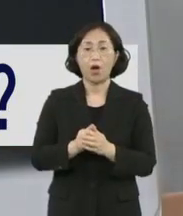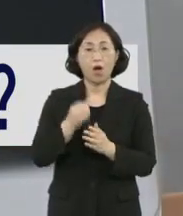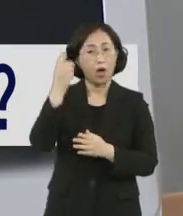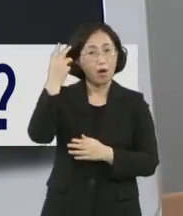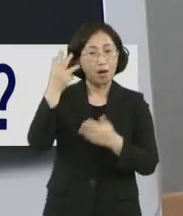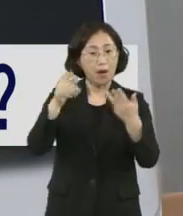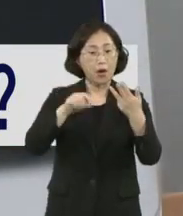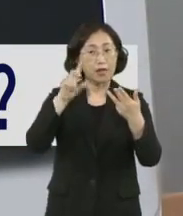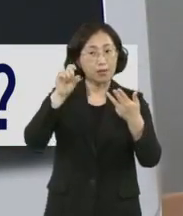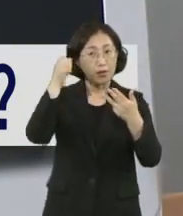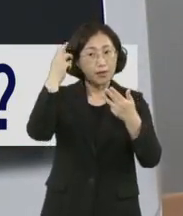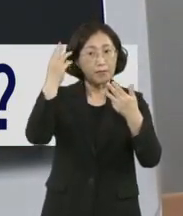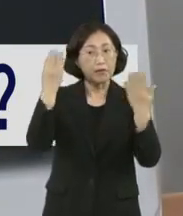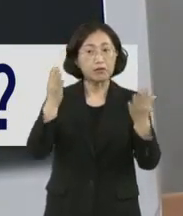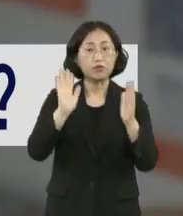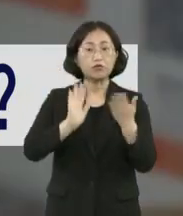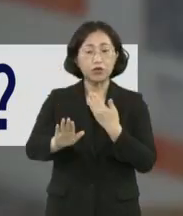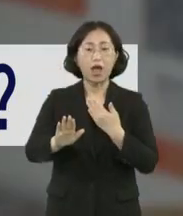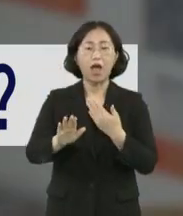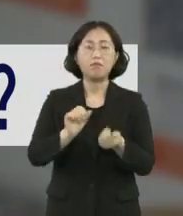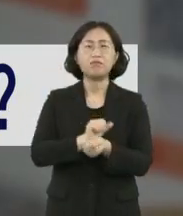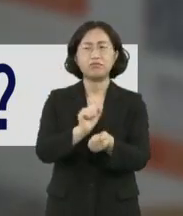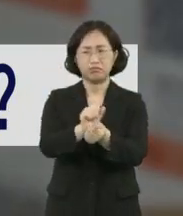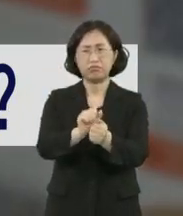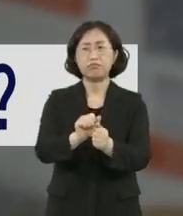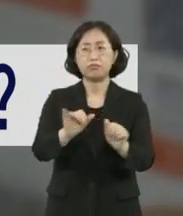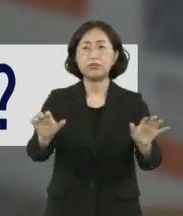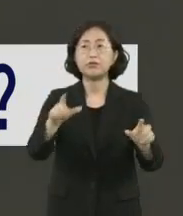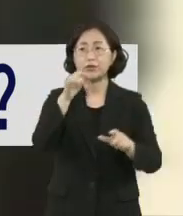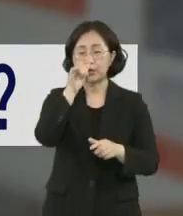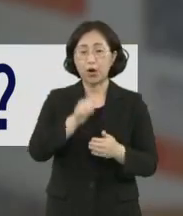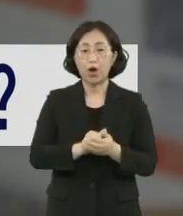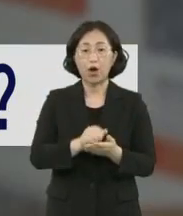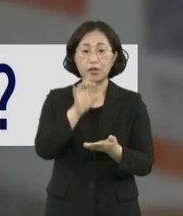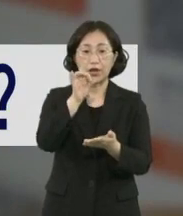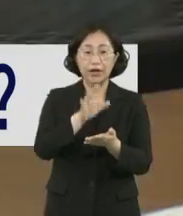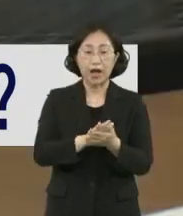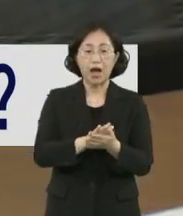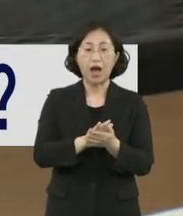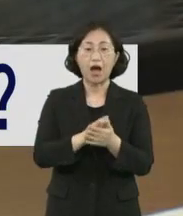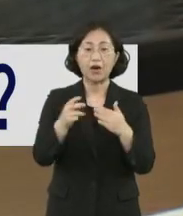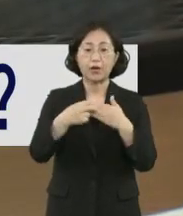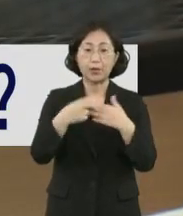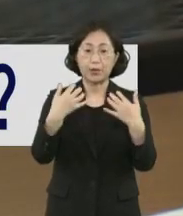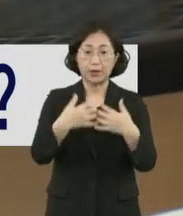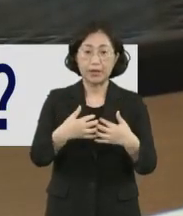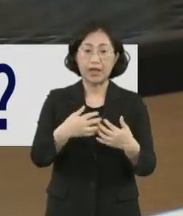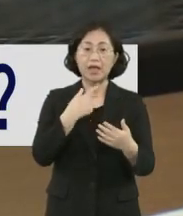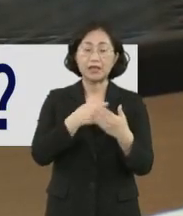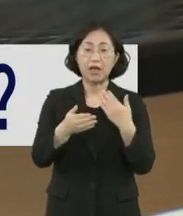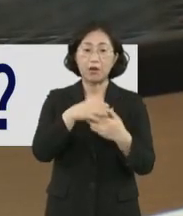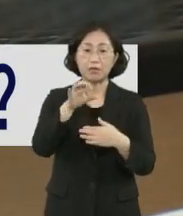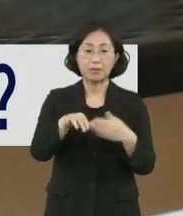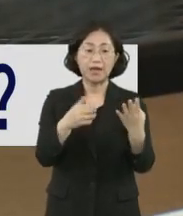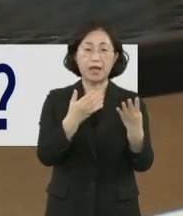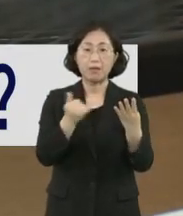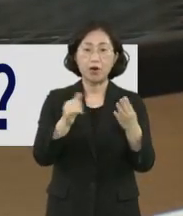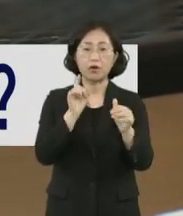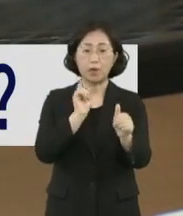연휴 여파가 현실화되는 분위기입니다. 충남에서는 아산 의료기기 체험샵 관련해 주민 4명이